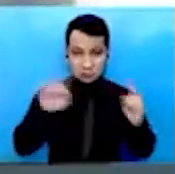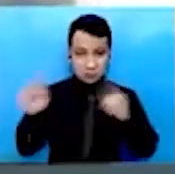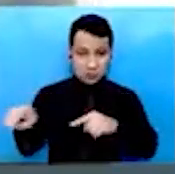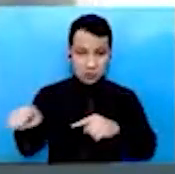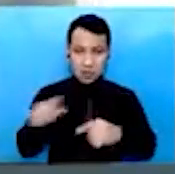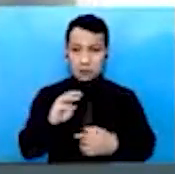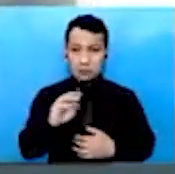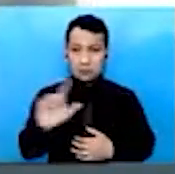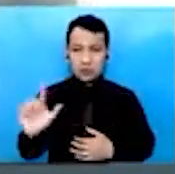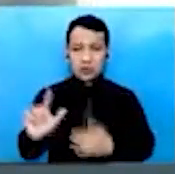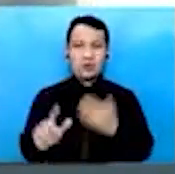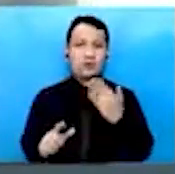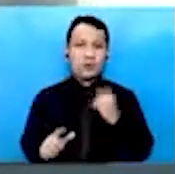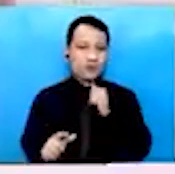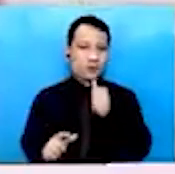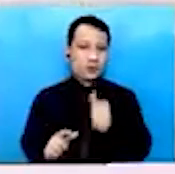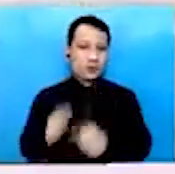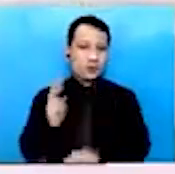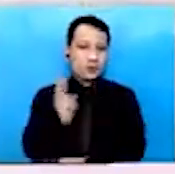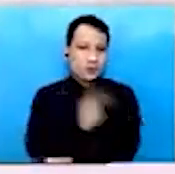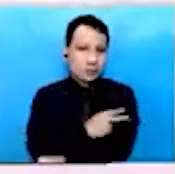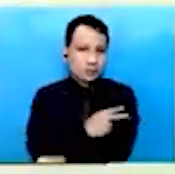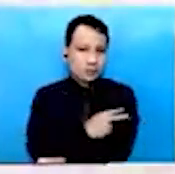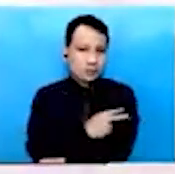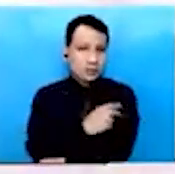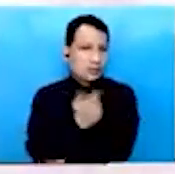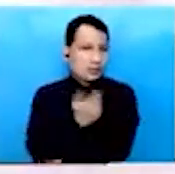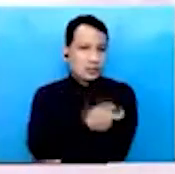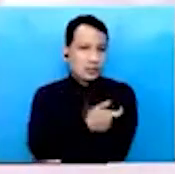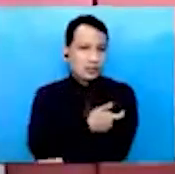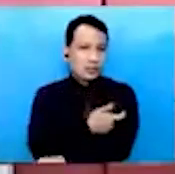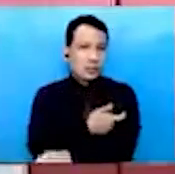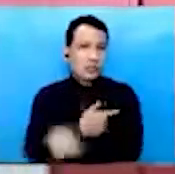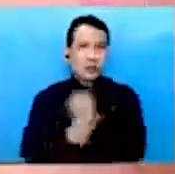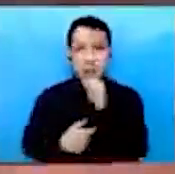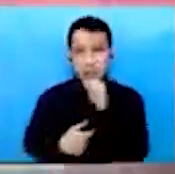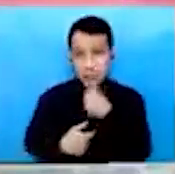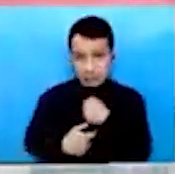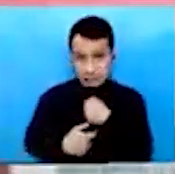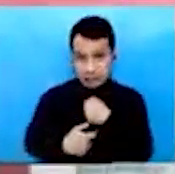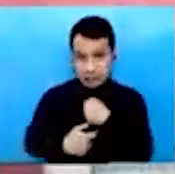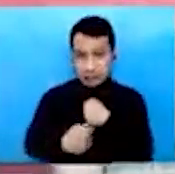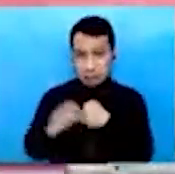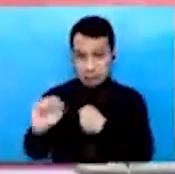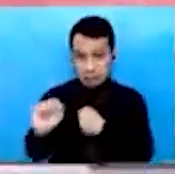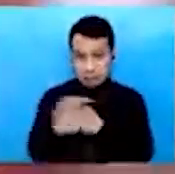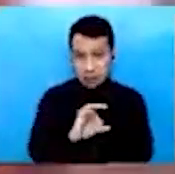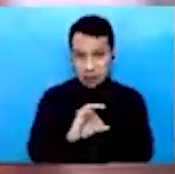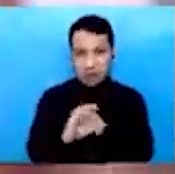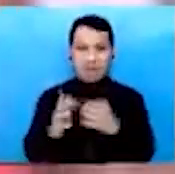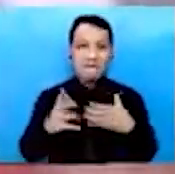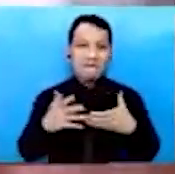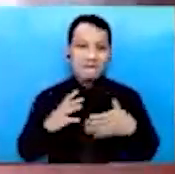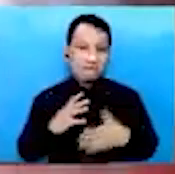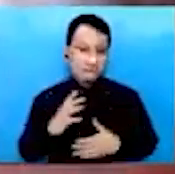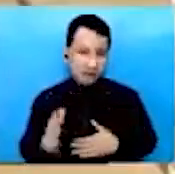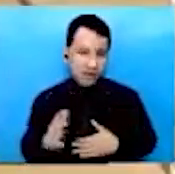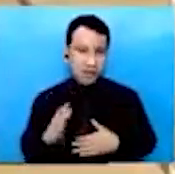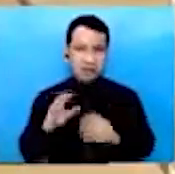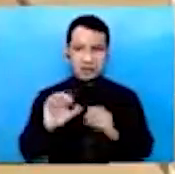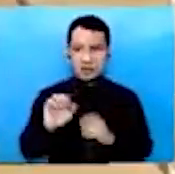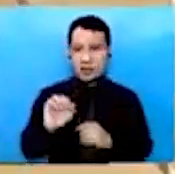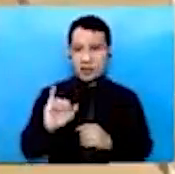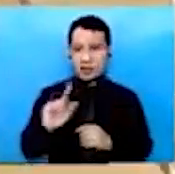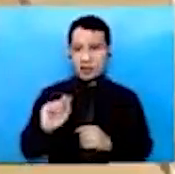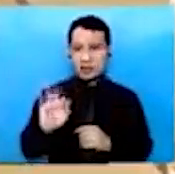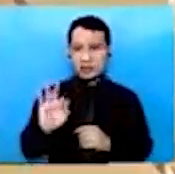malls kasi hindi sila bakunado po. Pagdating naman sa mga senior citizen, mas maluwag ang patakaran ng IATF.